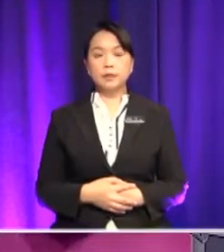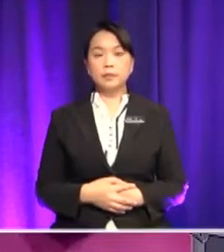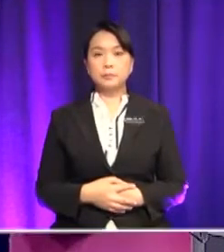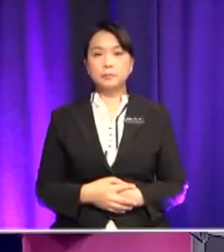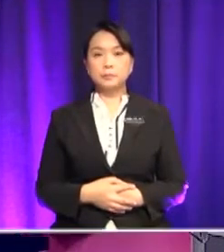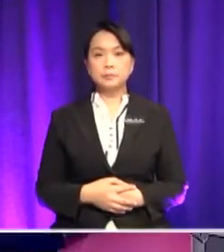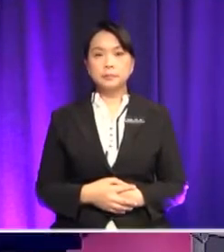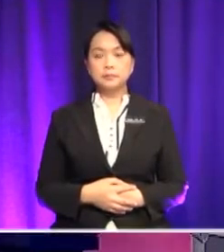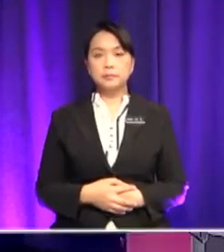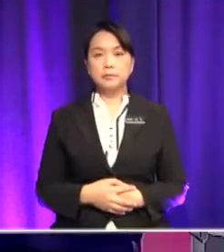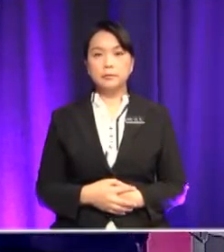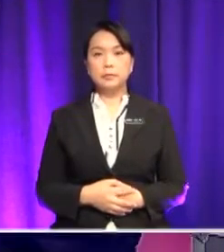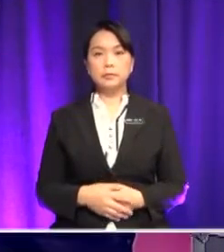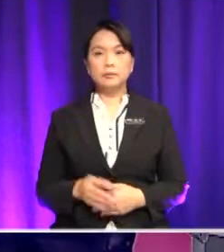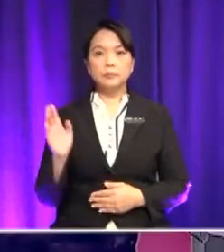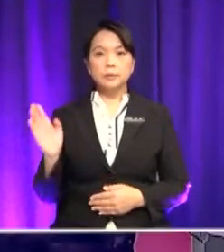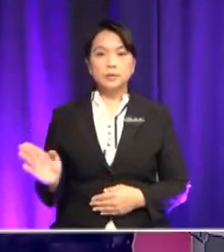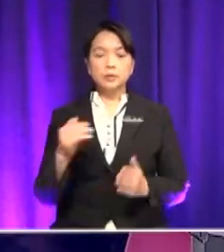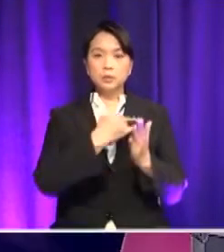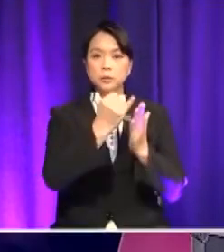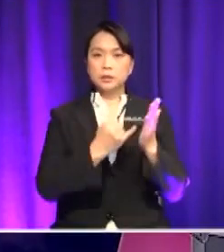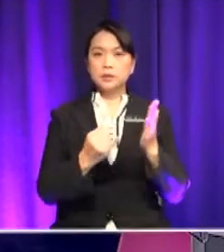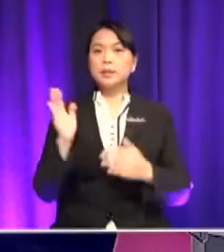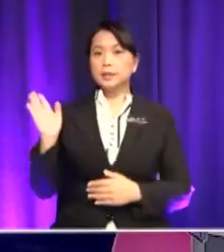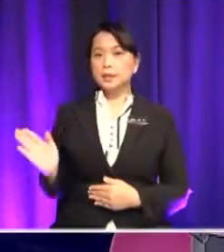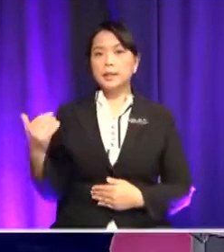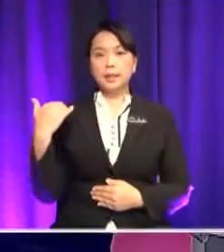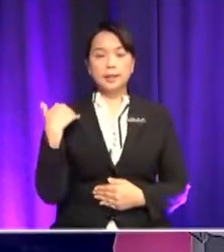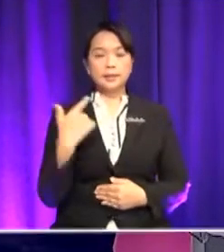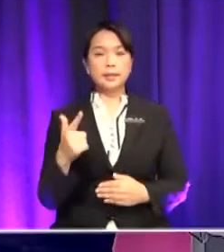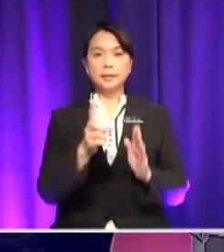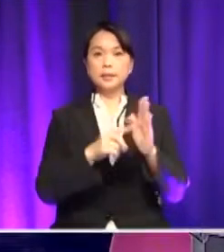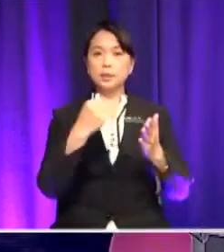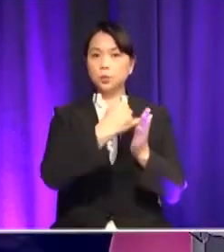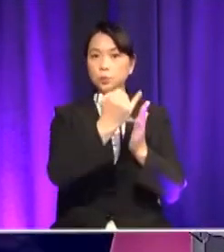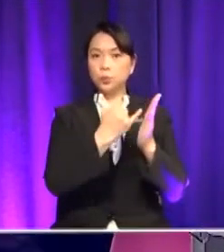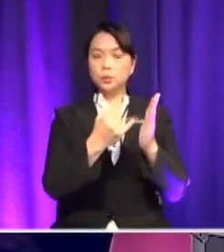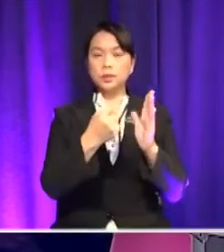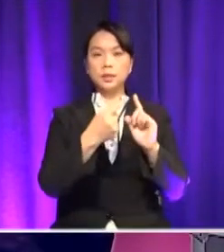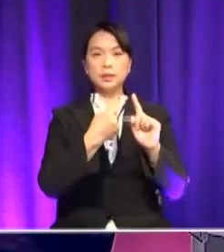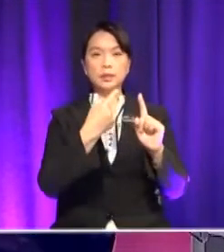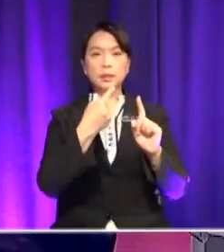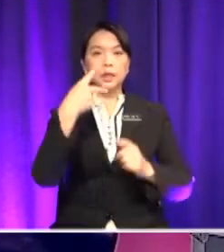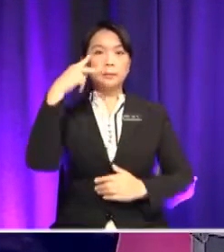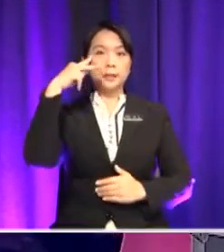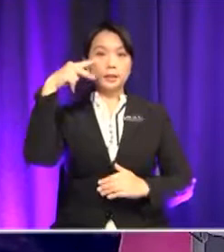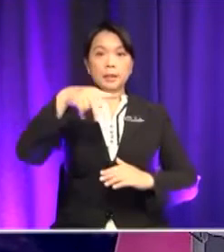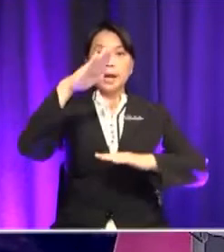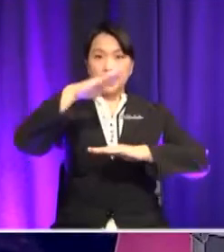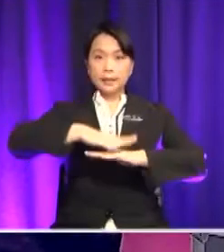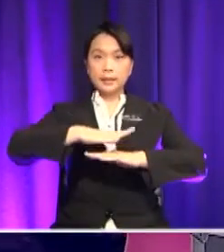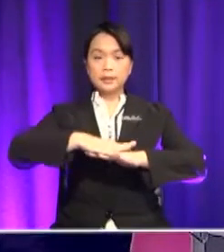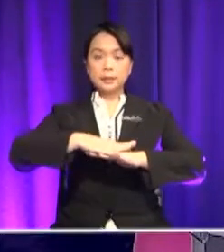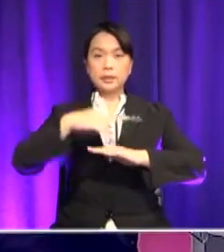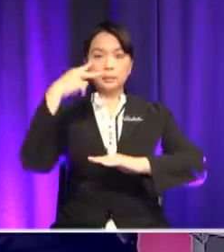tengok. Okey, first, lukisan pelan ni ialah lukisan yang dilukis dari pandangan atas. Daripada pandangan atas,